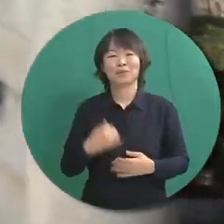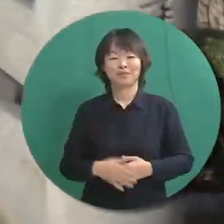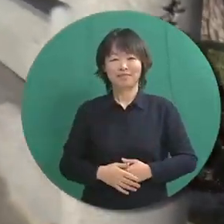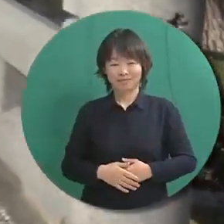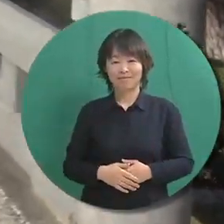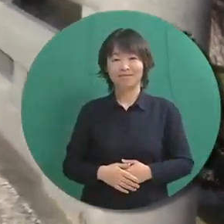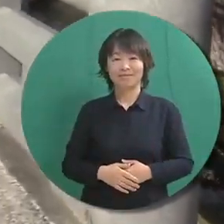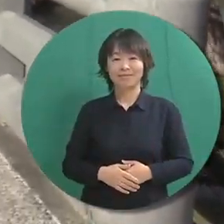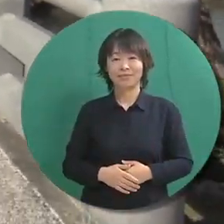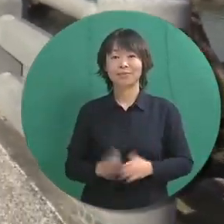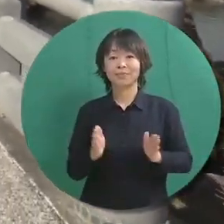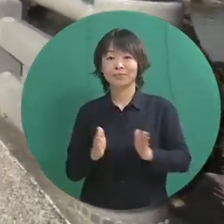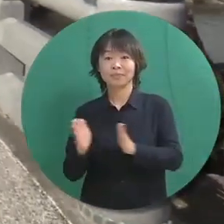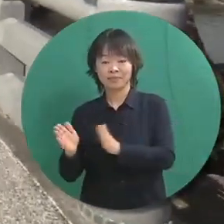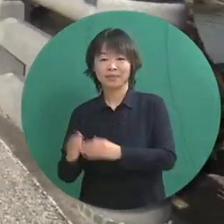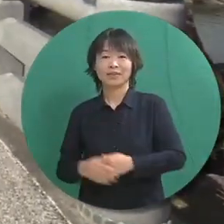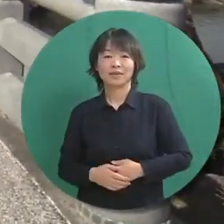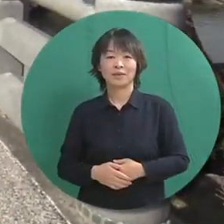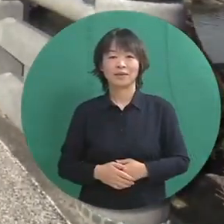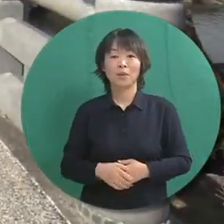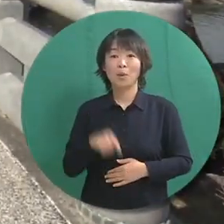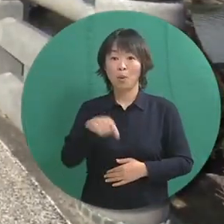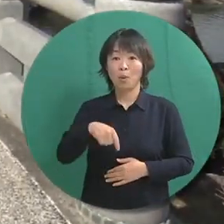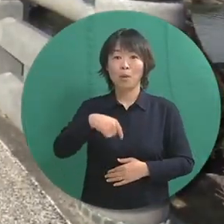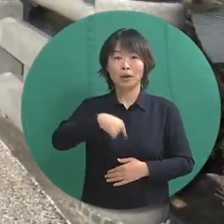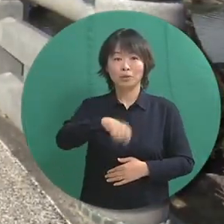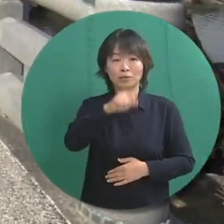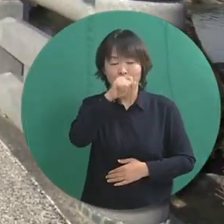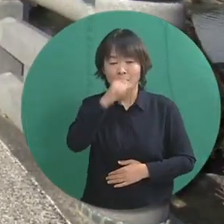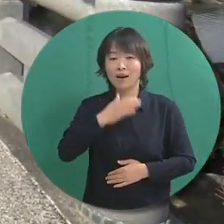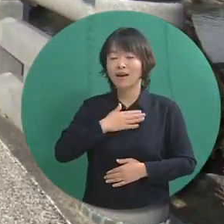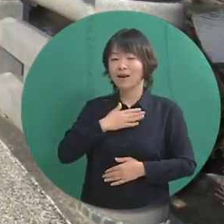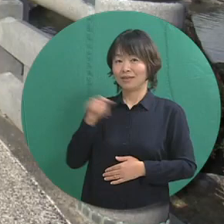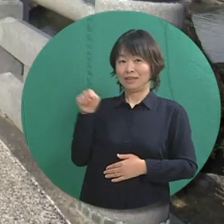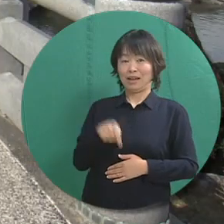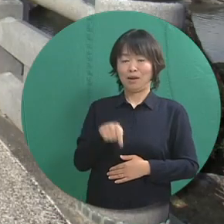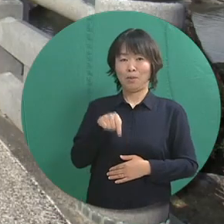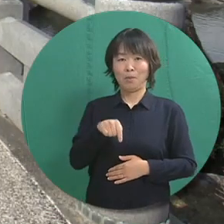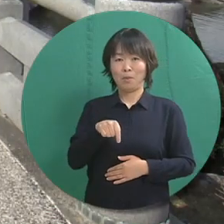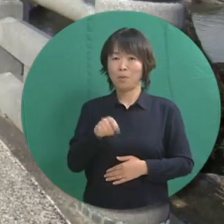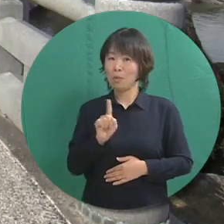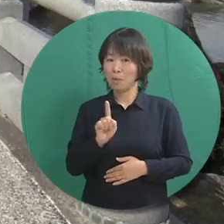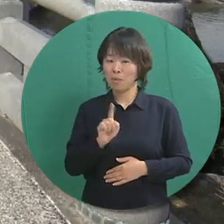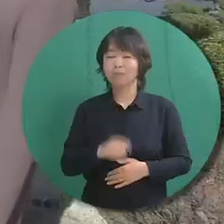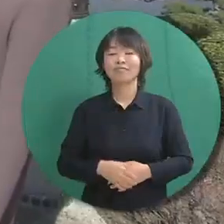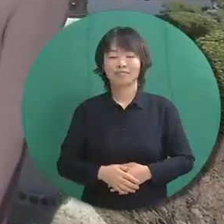ところで、せっかく南楽園に来たらこちらに来てみてはとのことで、